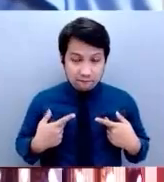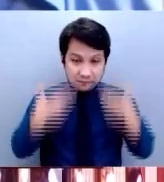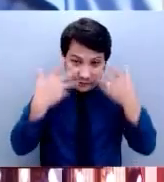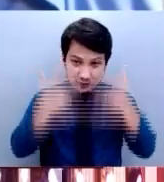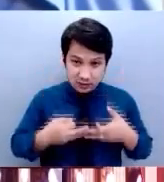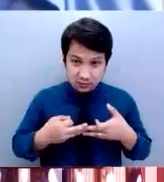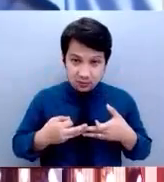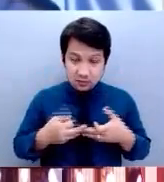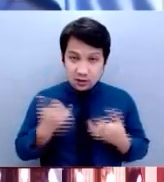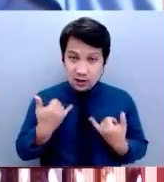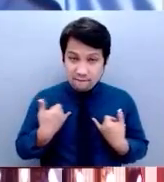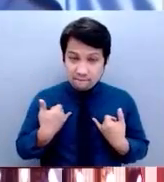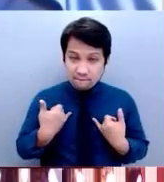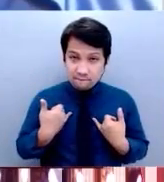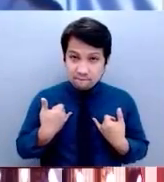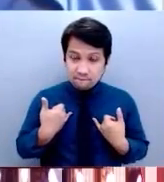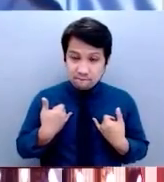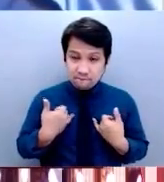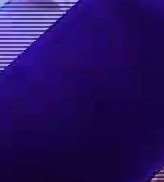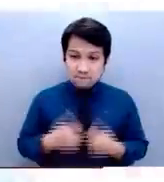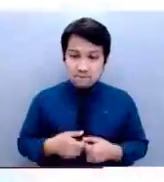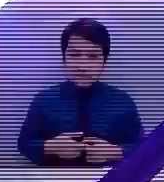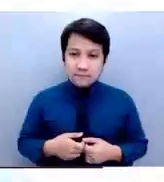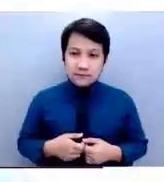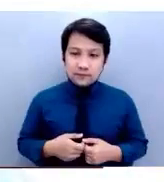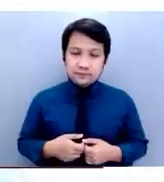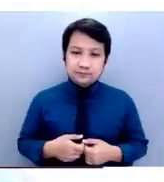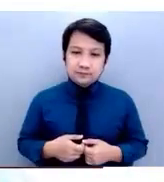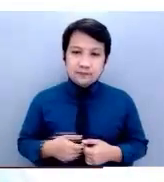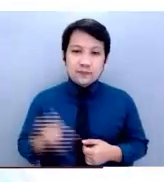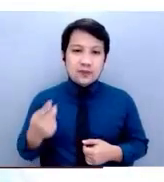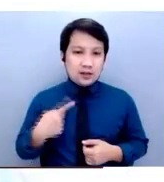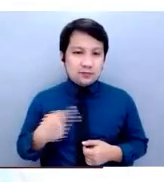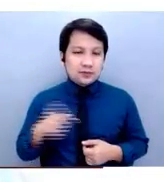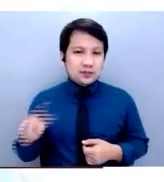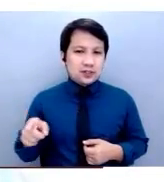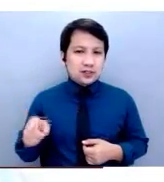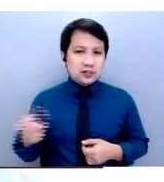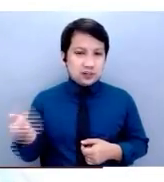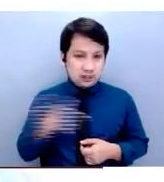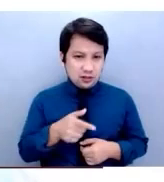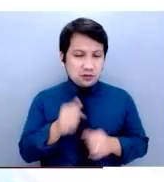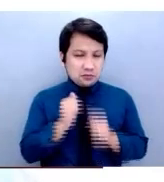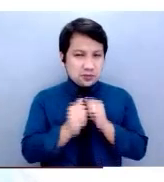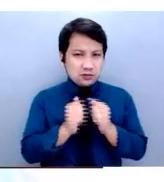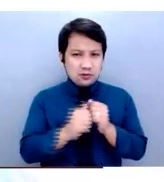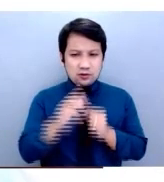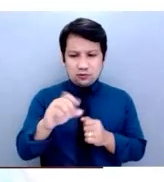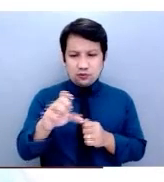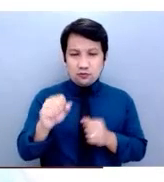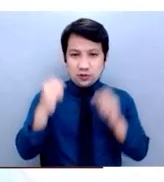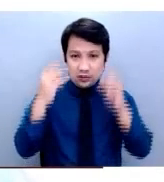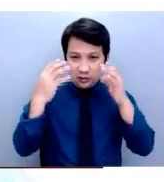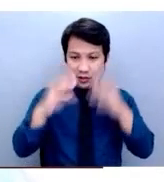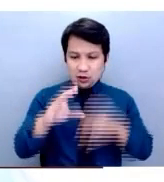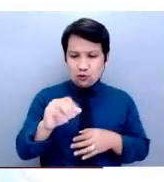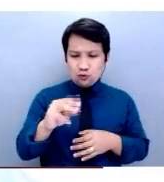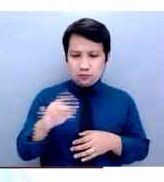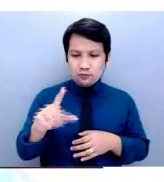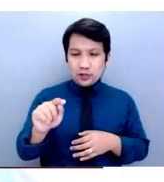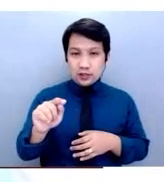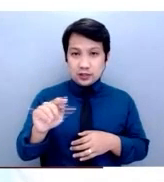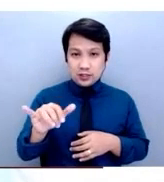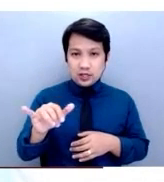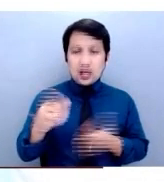finding? Well, ang implication kasi noon, pag may ponente na, parang okay na. Meron ng consensus